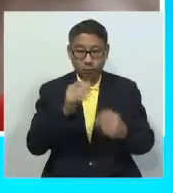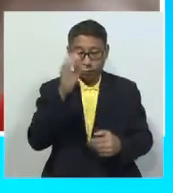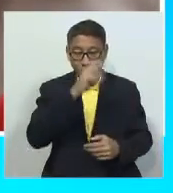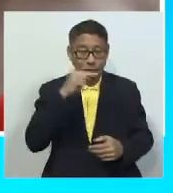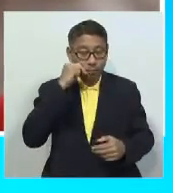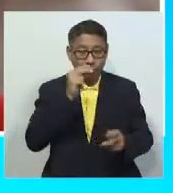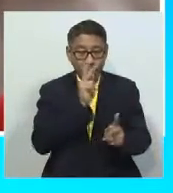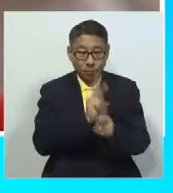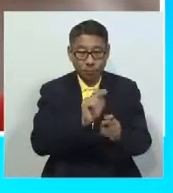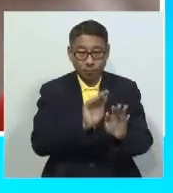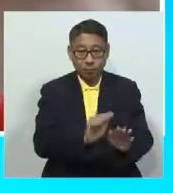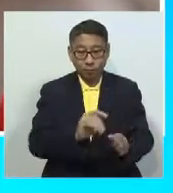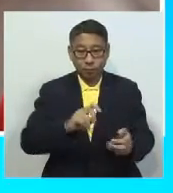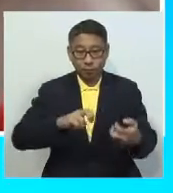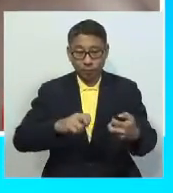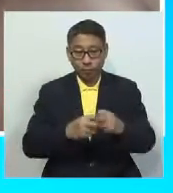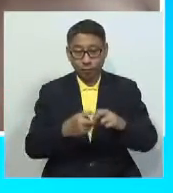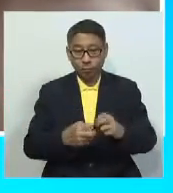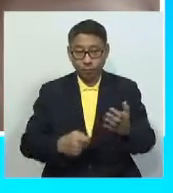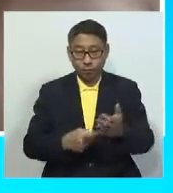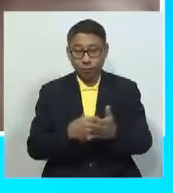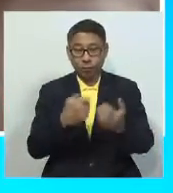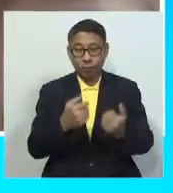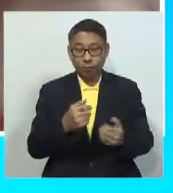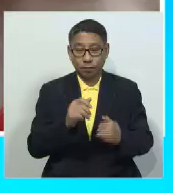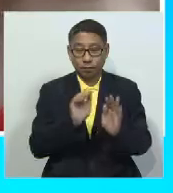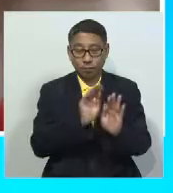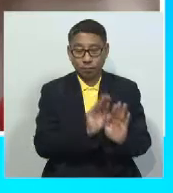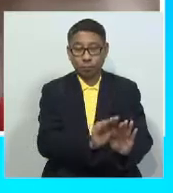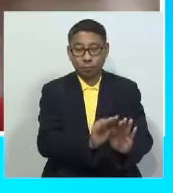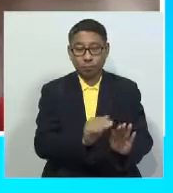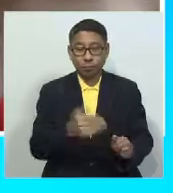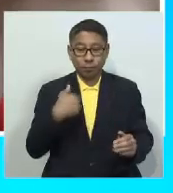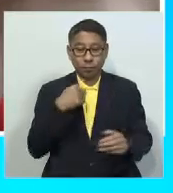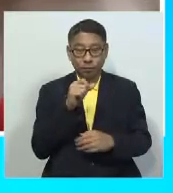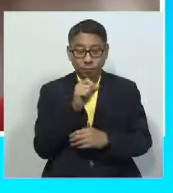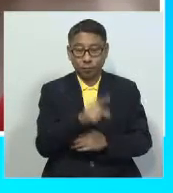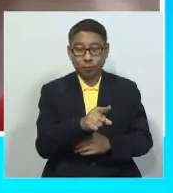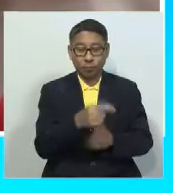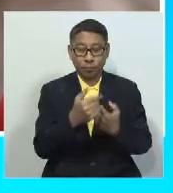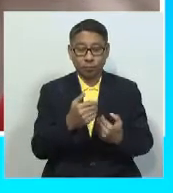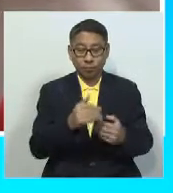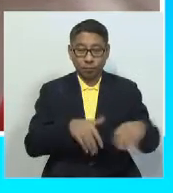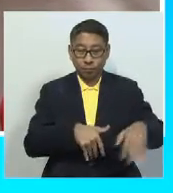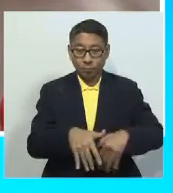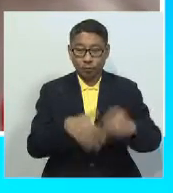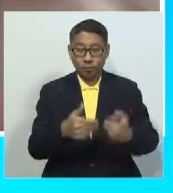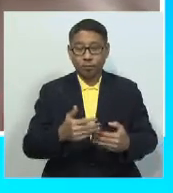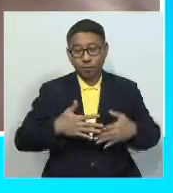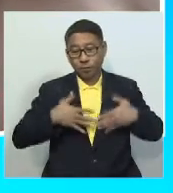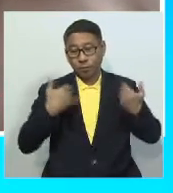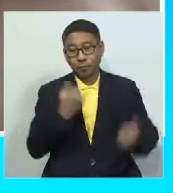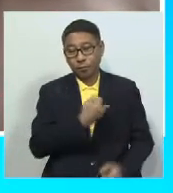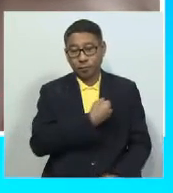น้ำสำรองกรณีเหตุฉุกเฉินเป็นจุดสำรองเอาไว้ด้วยนะครับเพื่อให้พี่น้องประชาชนเนี่ยเกิดความสบาย